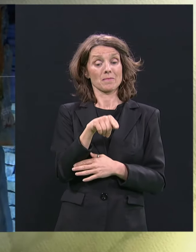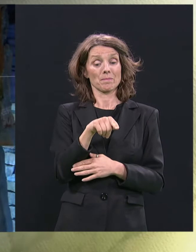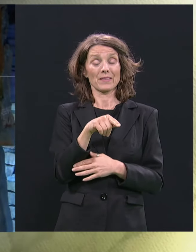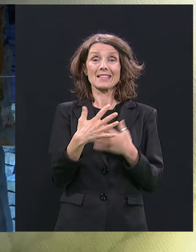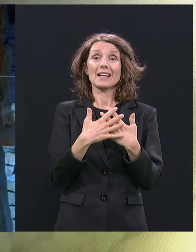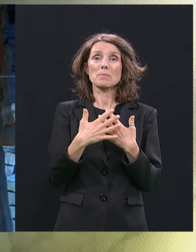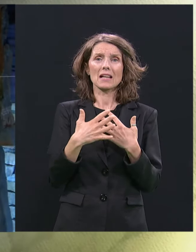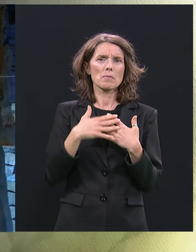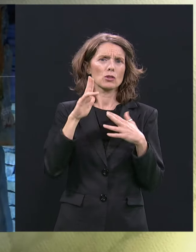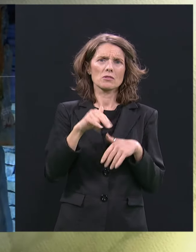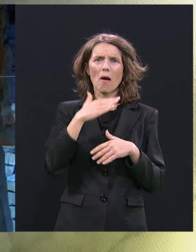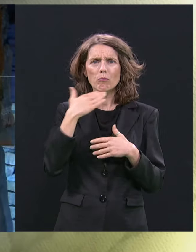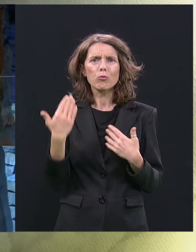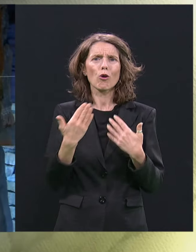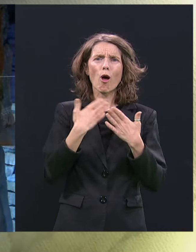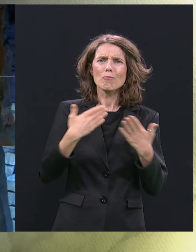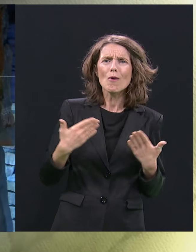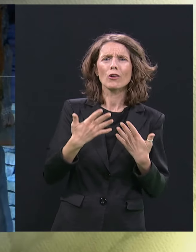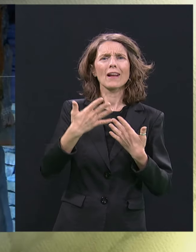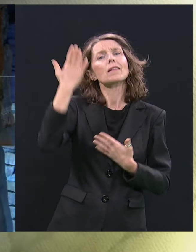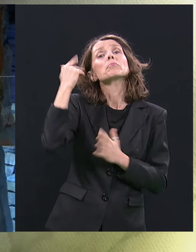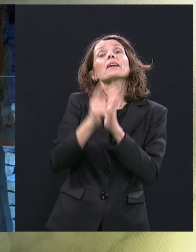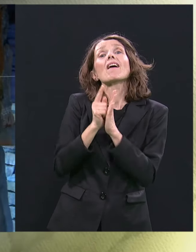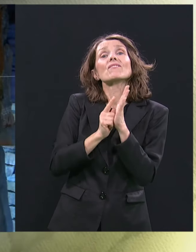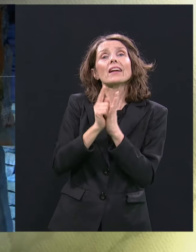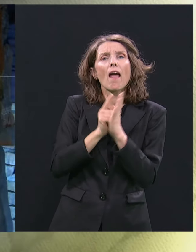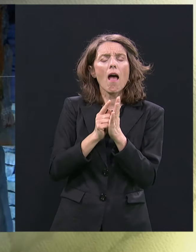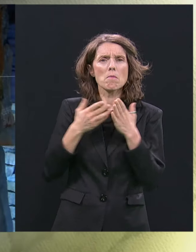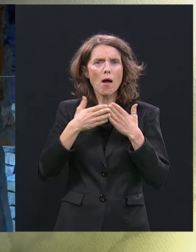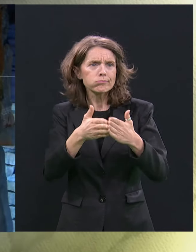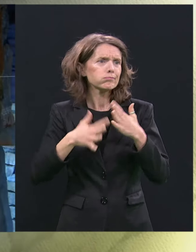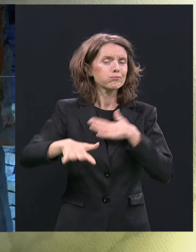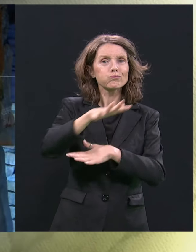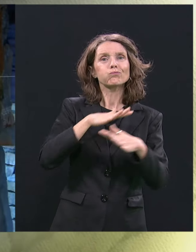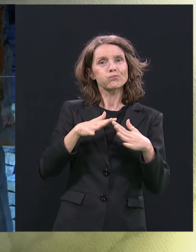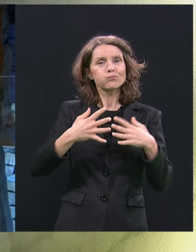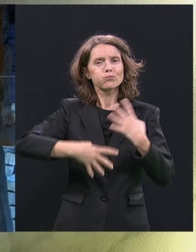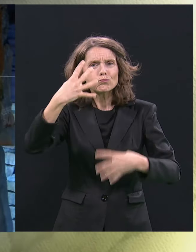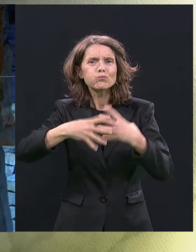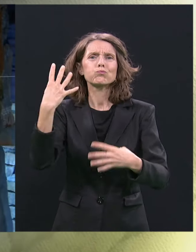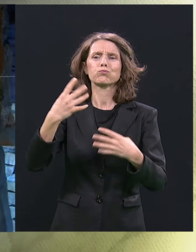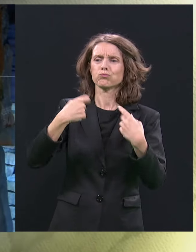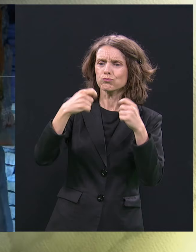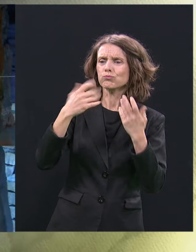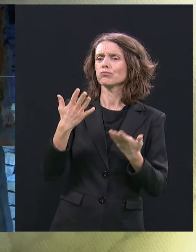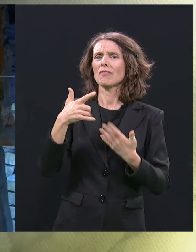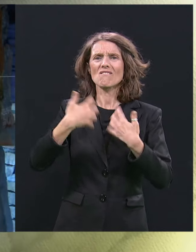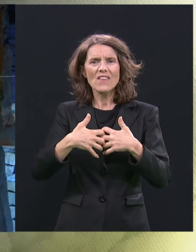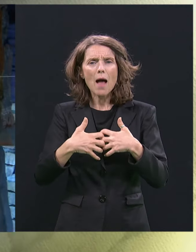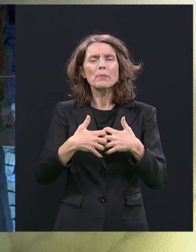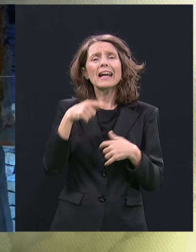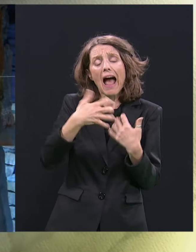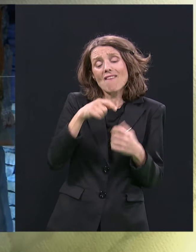bude obogaćena sa velikim brojem novih zdanja i fabrika i najveći deo njih je bilo baš vezano za